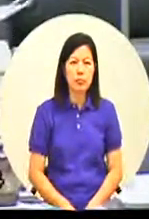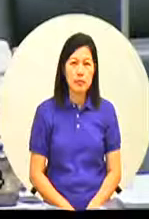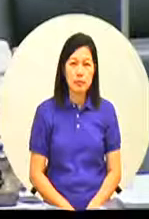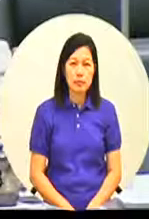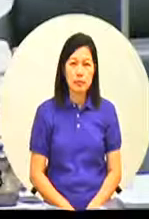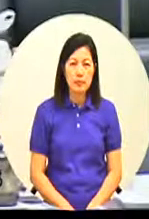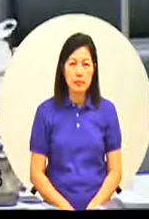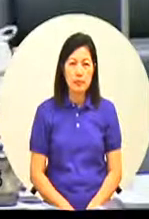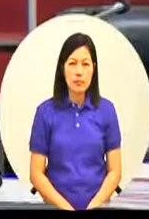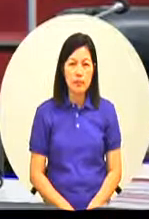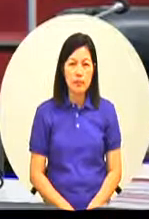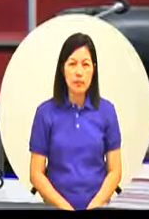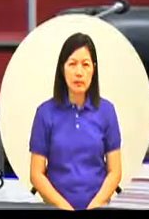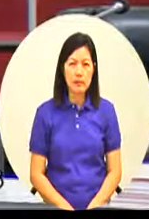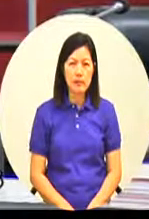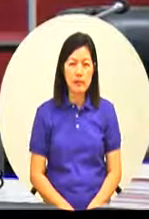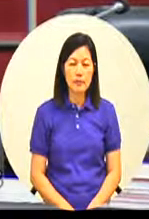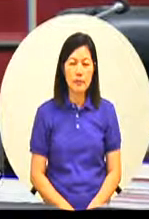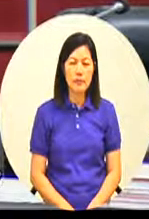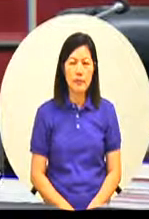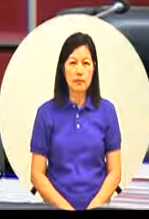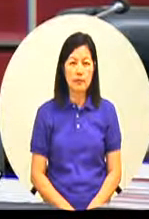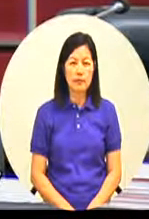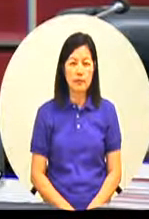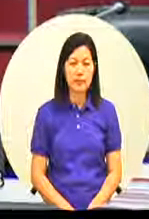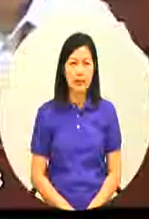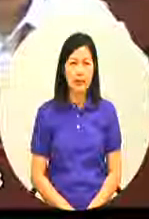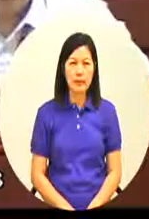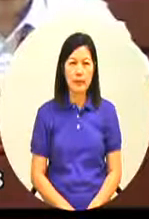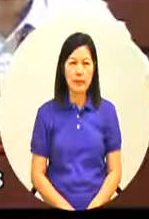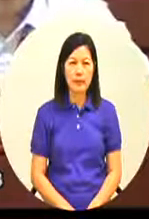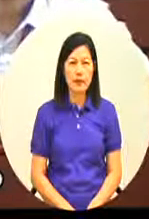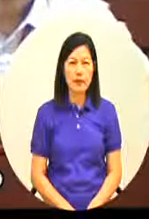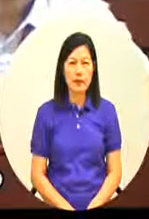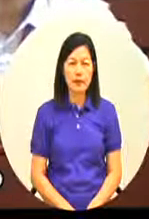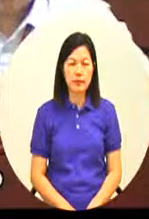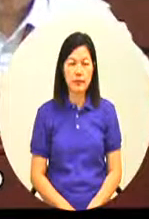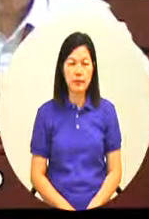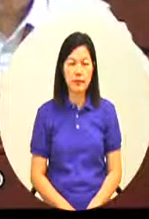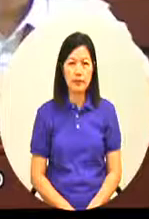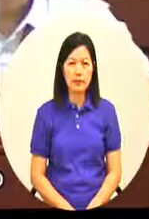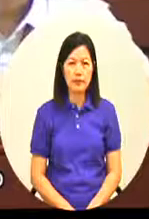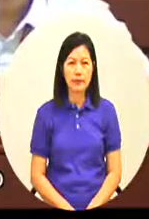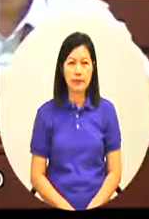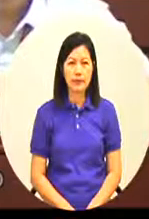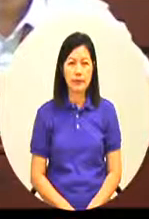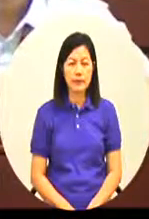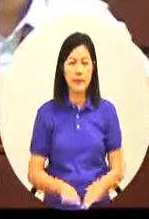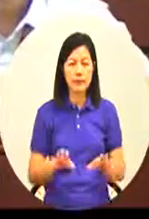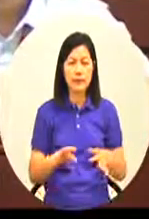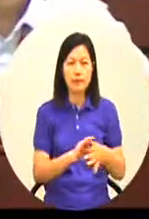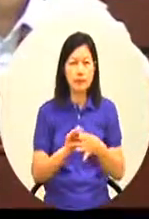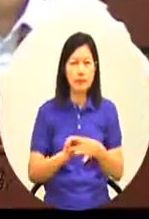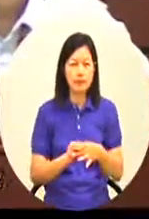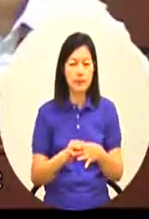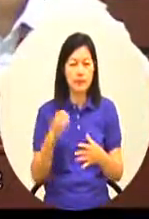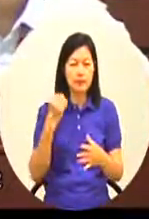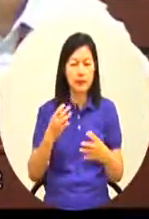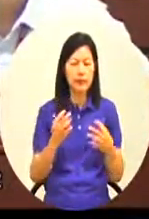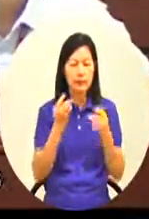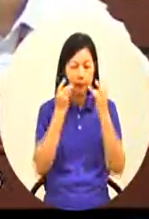还有李局长，请耽误。 谢谢主席谢谢陈议员关心新草药的案子我